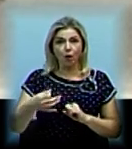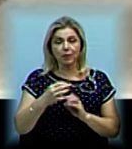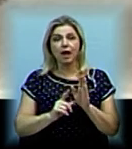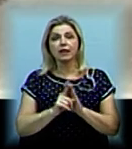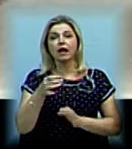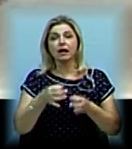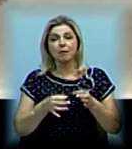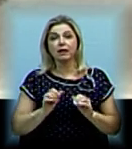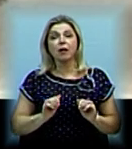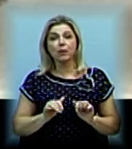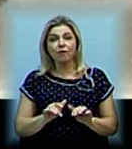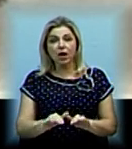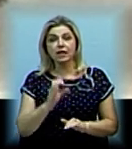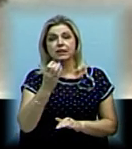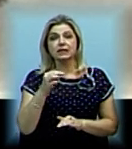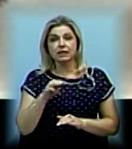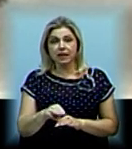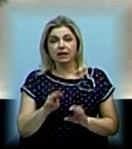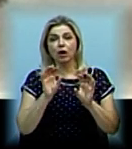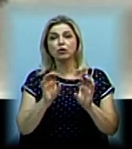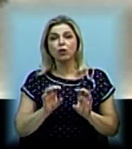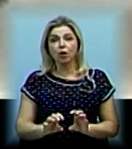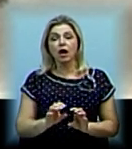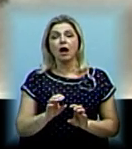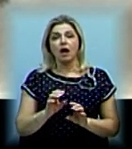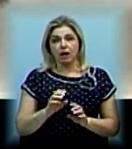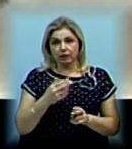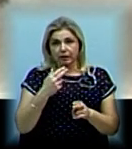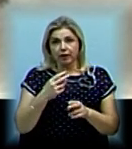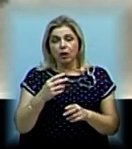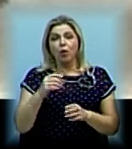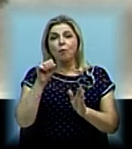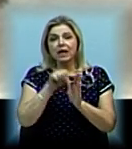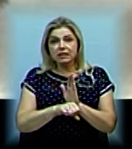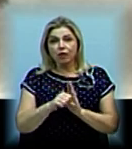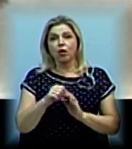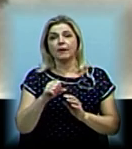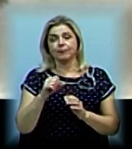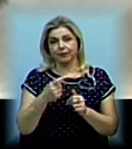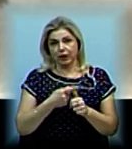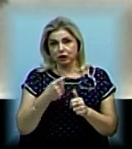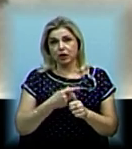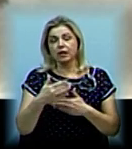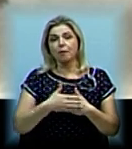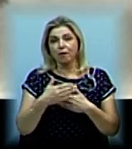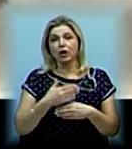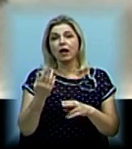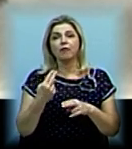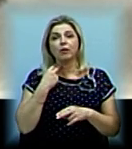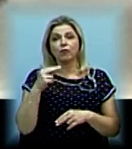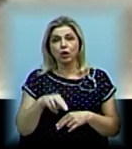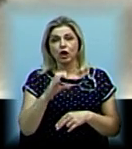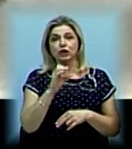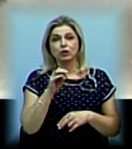розпочато кримінальне провадження за статтею Кримінального кодексу «Замах на умисне вбивство», санкція якої передбачає покарання у вигляді позбавлення волі на